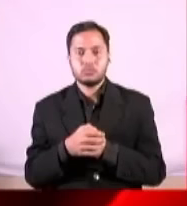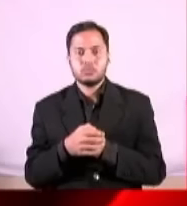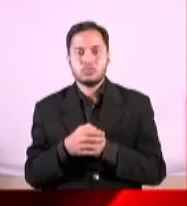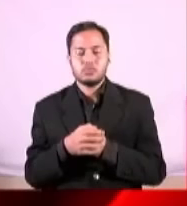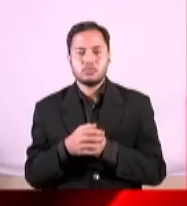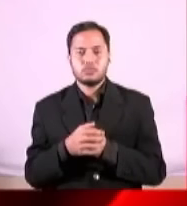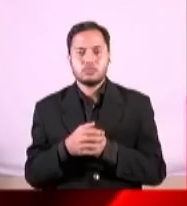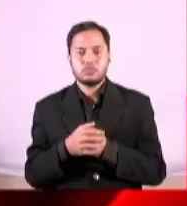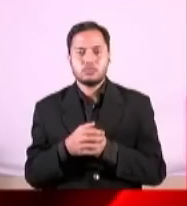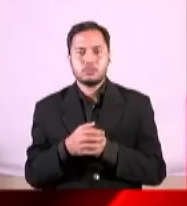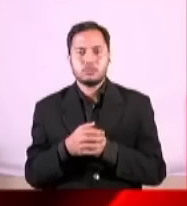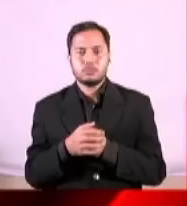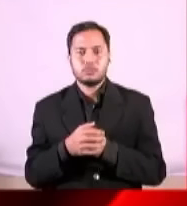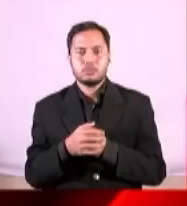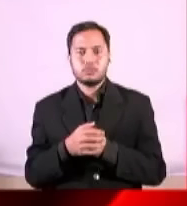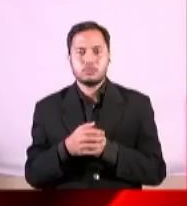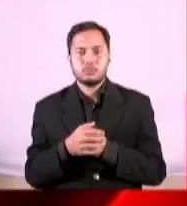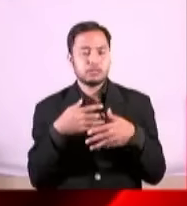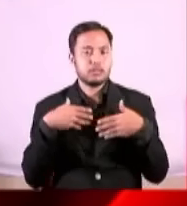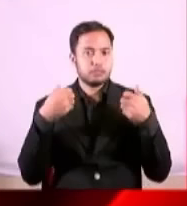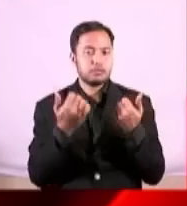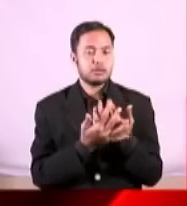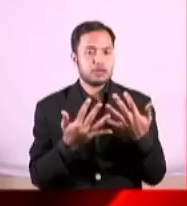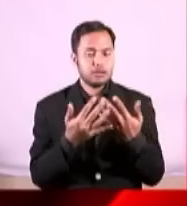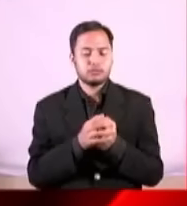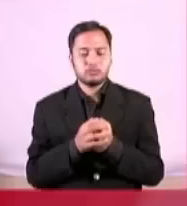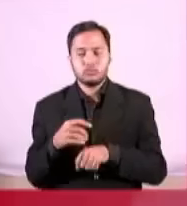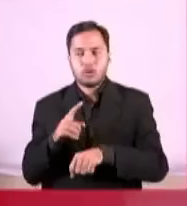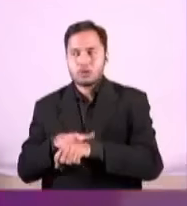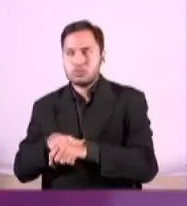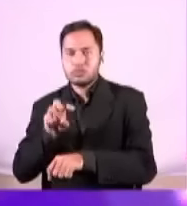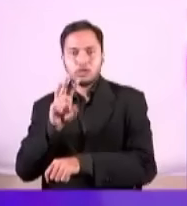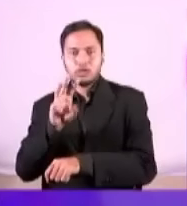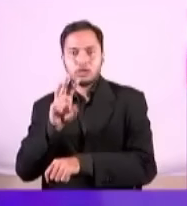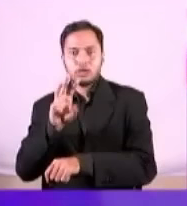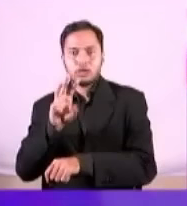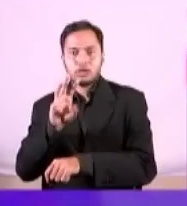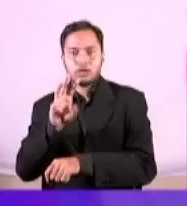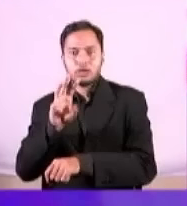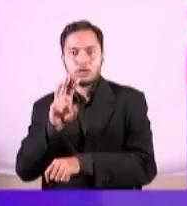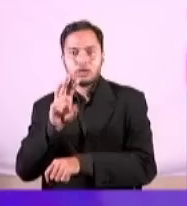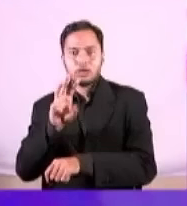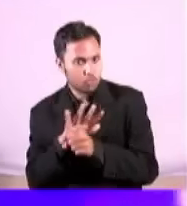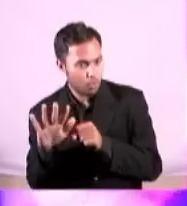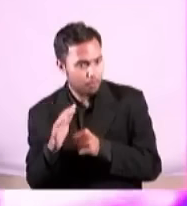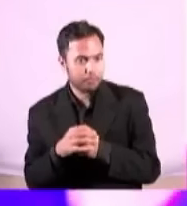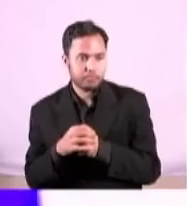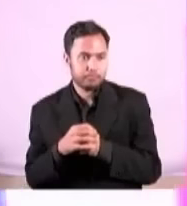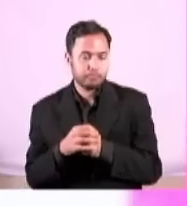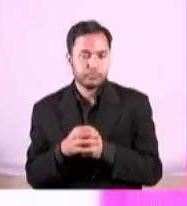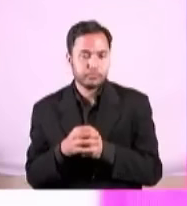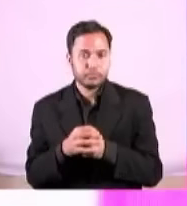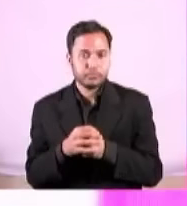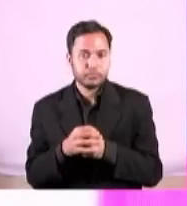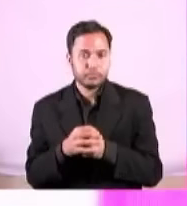Pak 30 detik Masih Ada Waktu sudah cukup baik kepada pasor nomor Roro 2 kami persilakan waktu anda 2